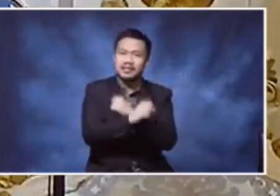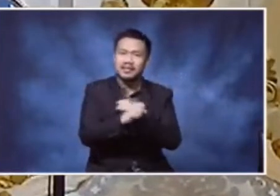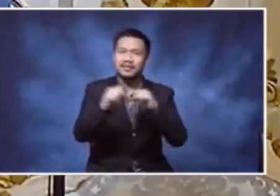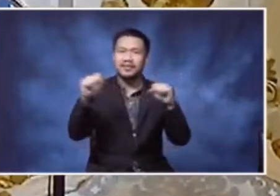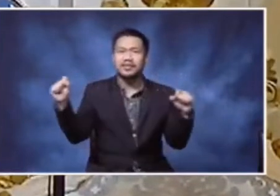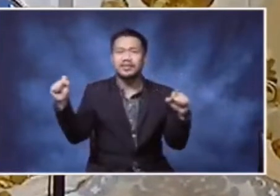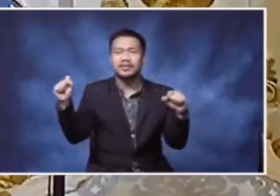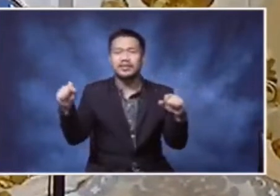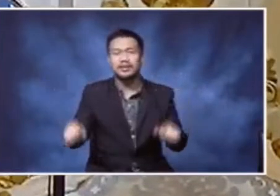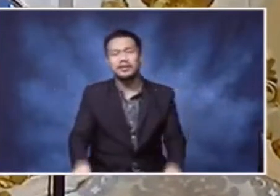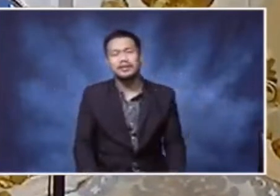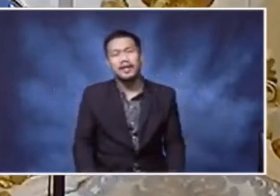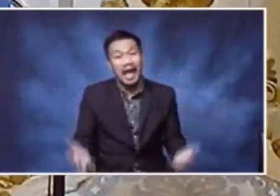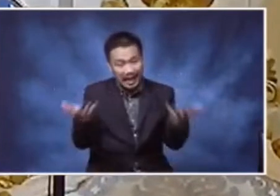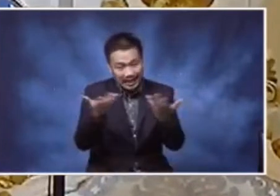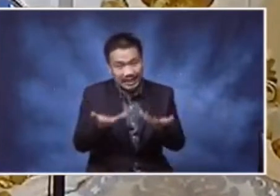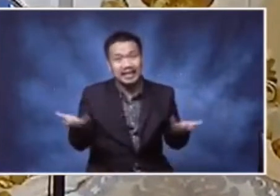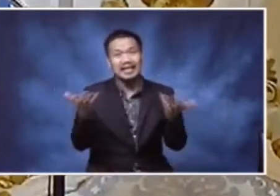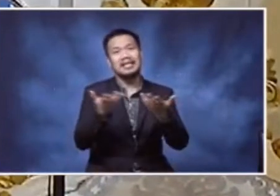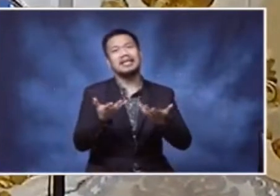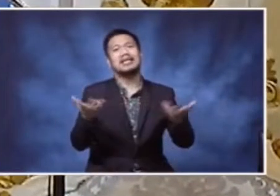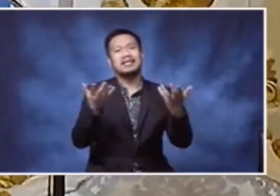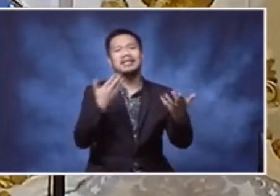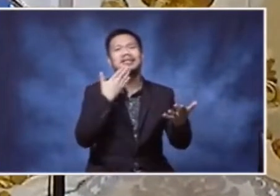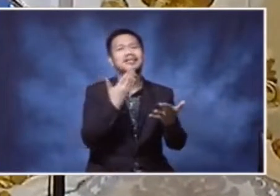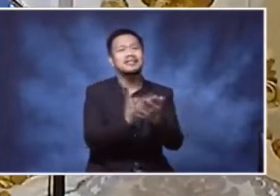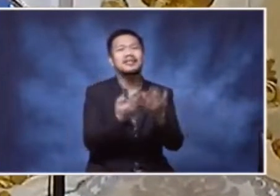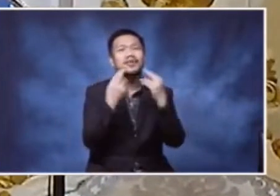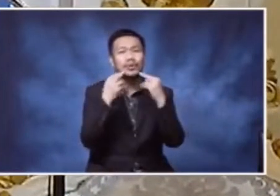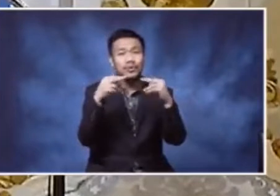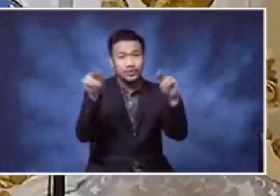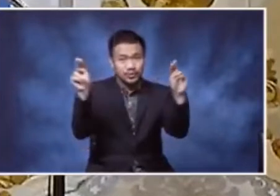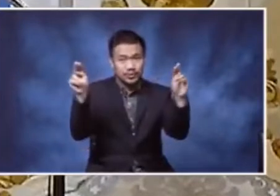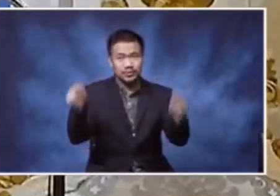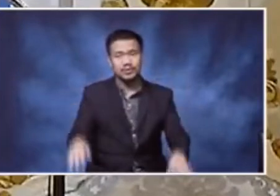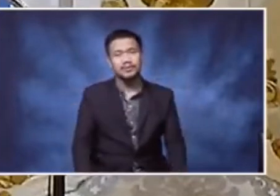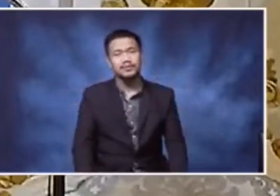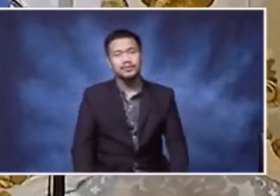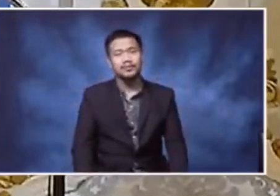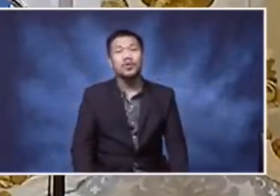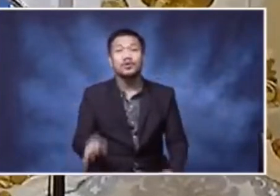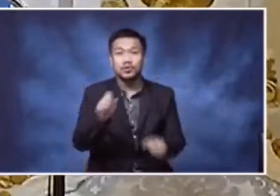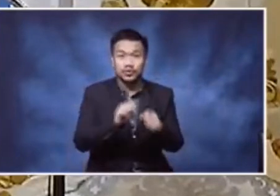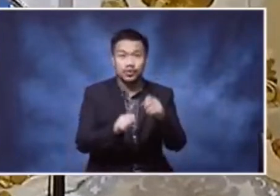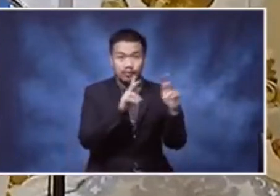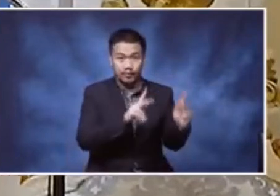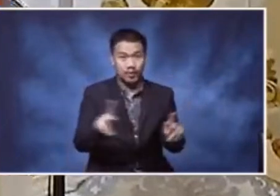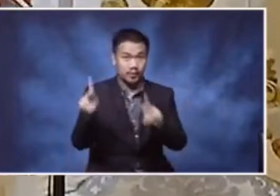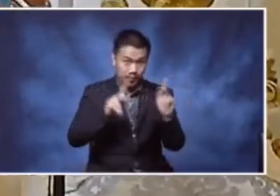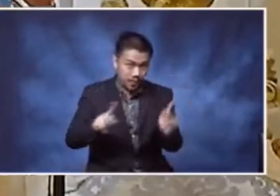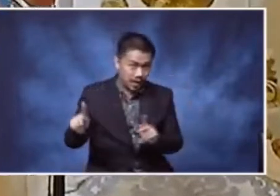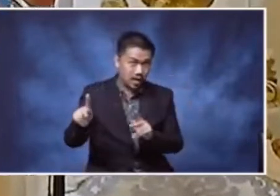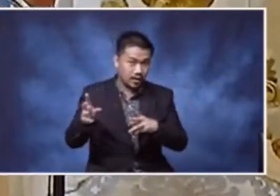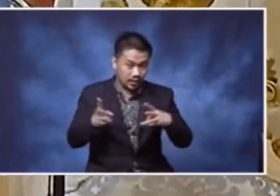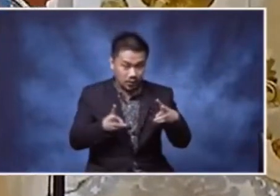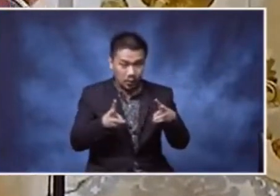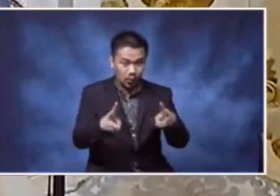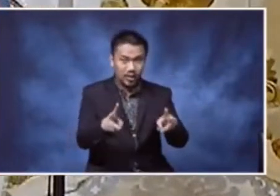kaligtasan. Nandito na ang mabuting balita. Kaya ihanda yung landas